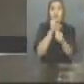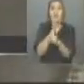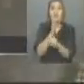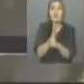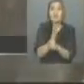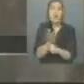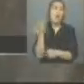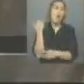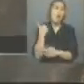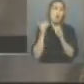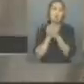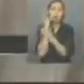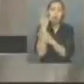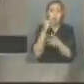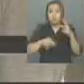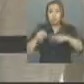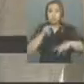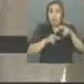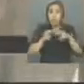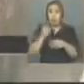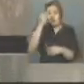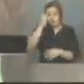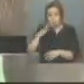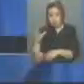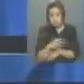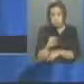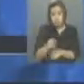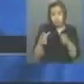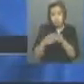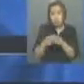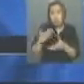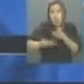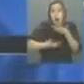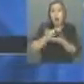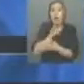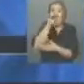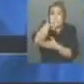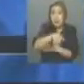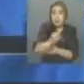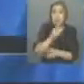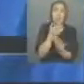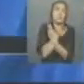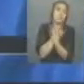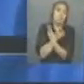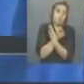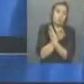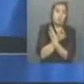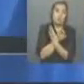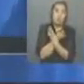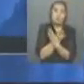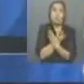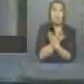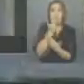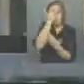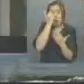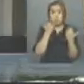งชาติสัตว์ป่าและพันธุ์พืชยึดมาจากกลุ่มขบวนการค้าช้างในอำเภอสวนพึ่งจังหวัดราชบุรีอย่างใกล้ชิดโดยล่าสุด